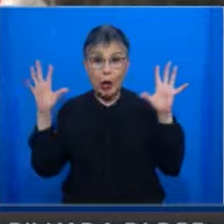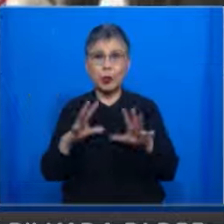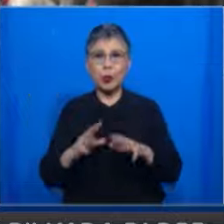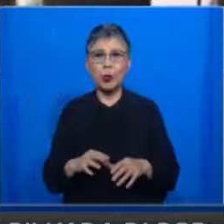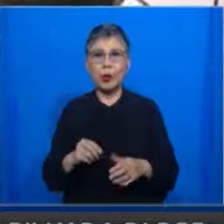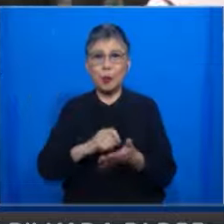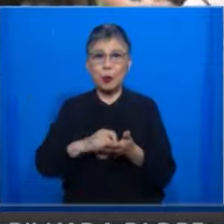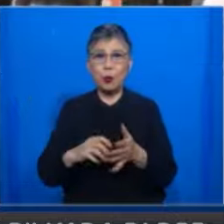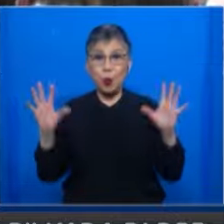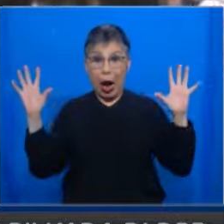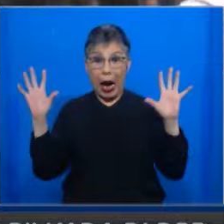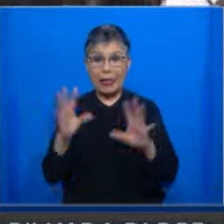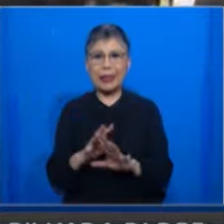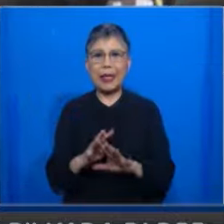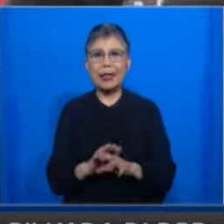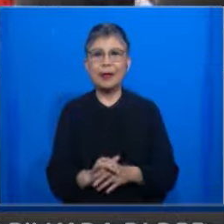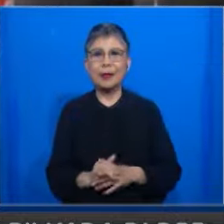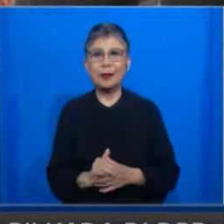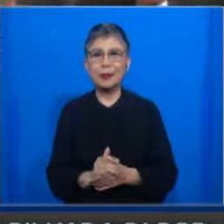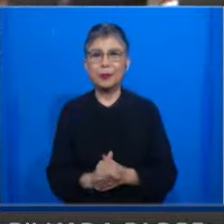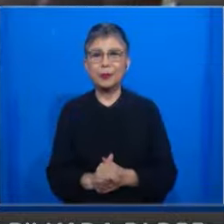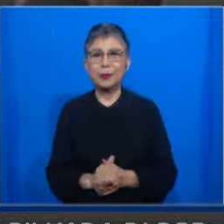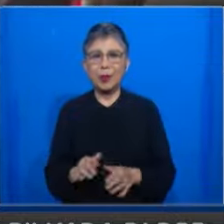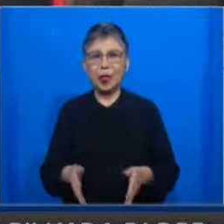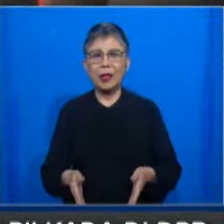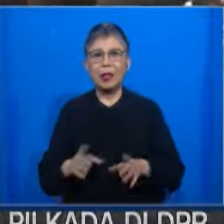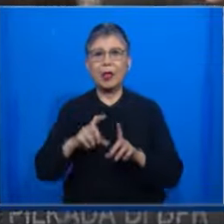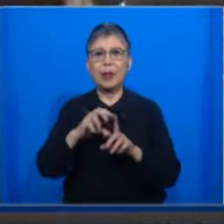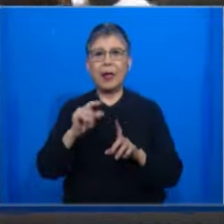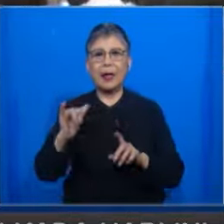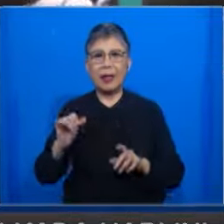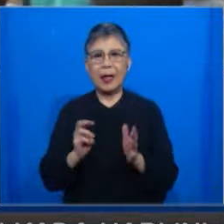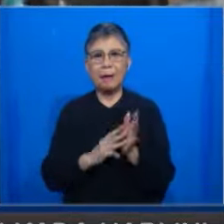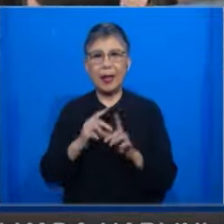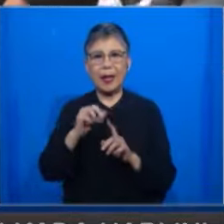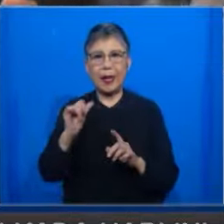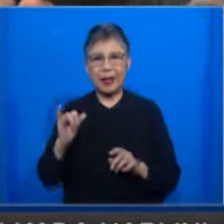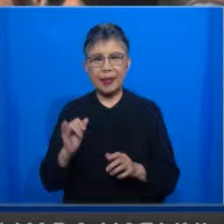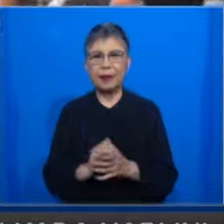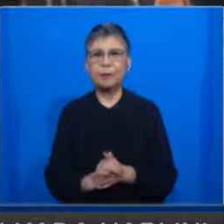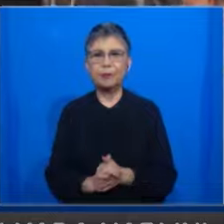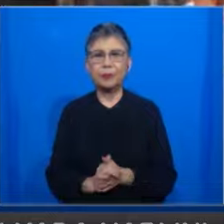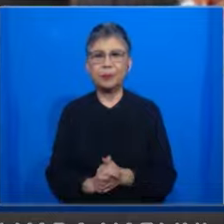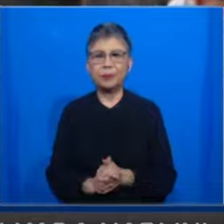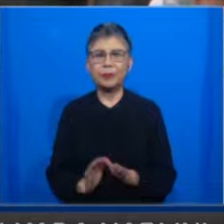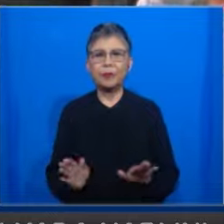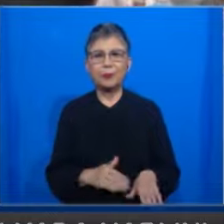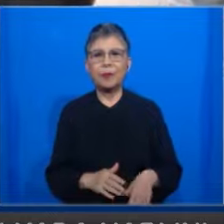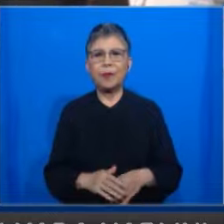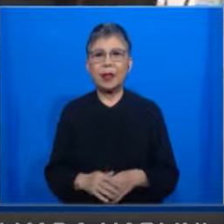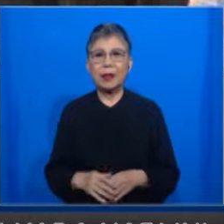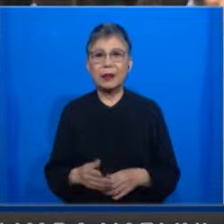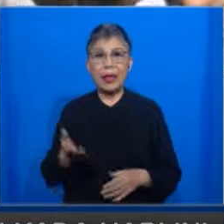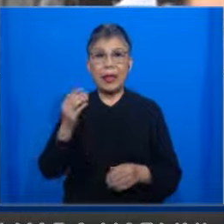elemen mahasiswa ini semakin banyak berdatangan ke depan gedung DPR MPR RI. Walaupun kembali saya sampaikan